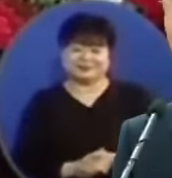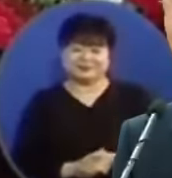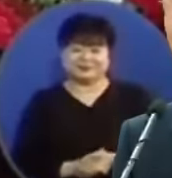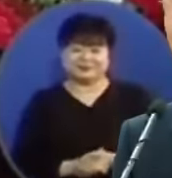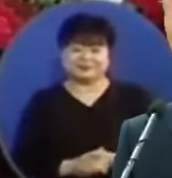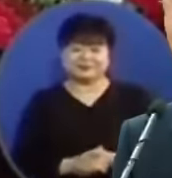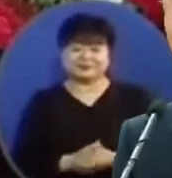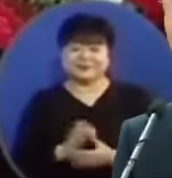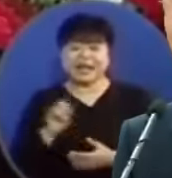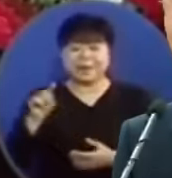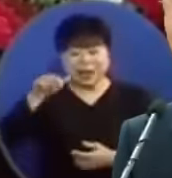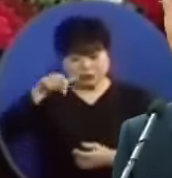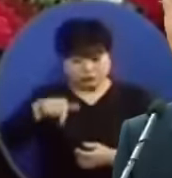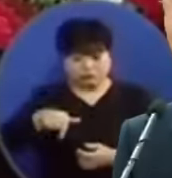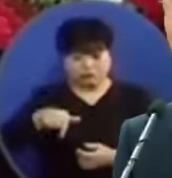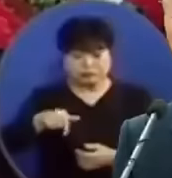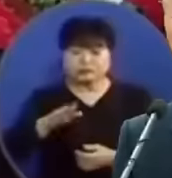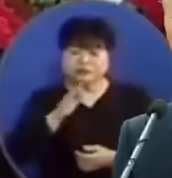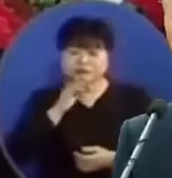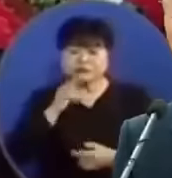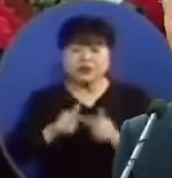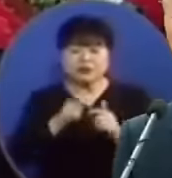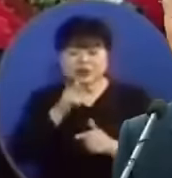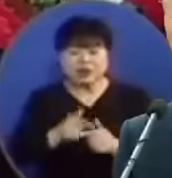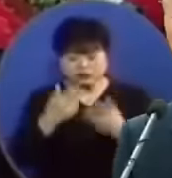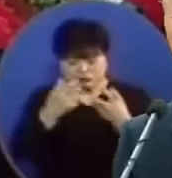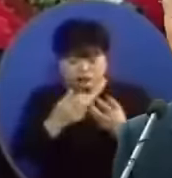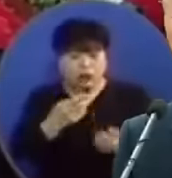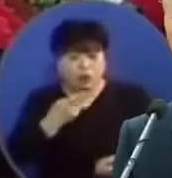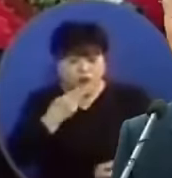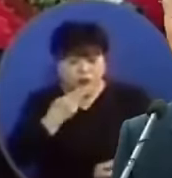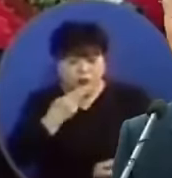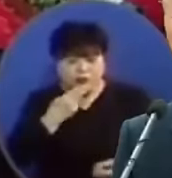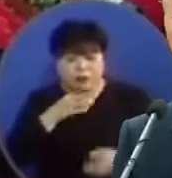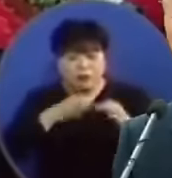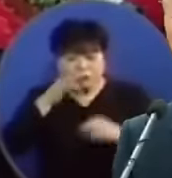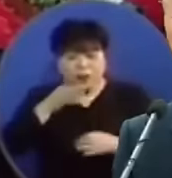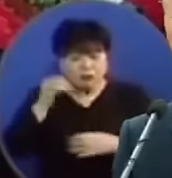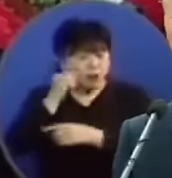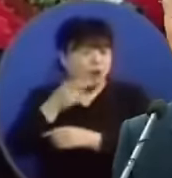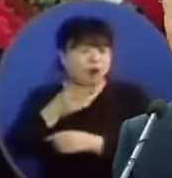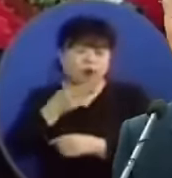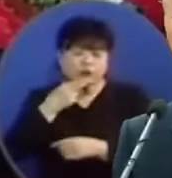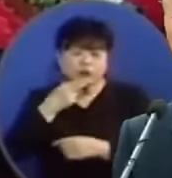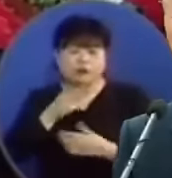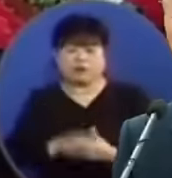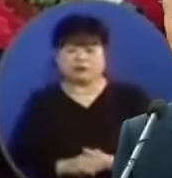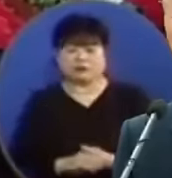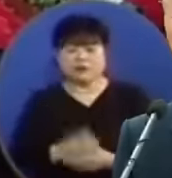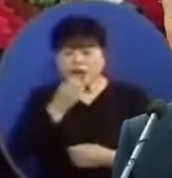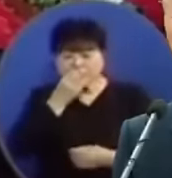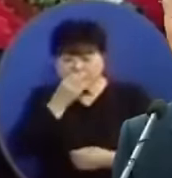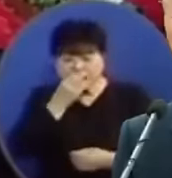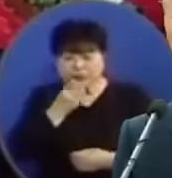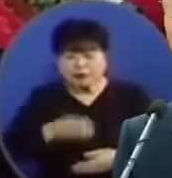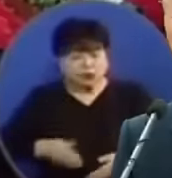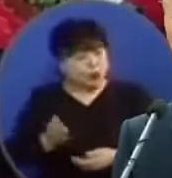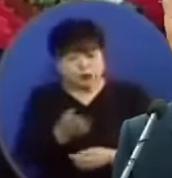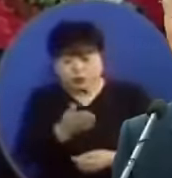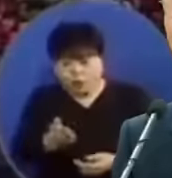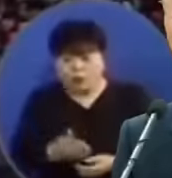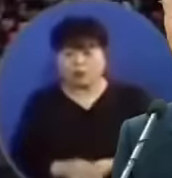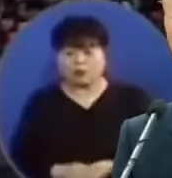3장 17절 18절에 보면 비록 무화과나무가 무성하지 못하며 포도나무에 열매가 없으며 감람나무에 소출이